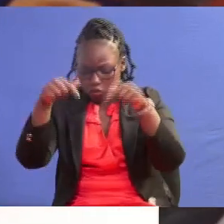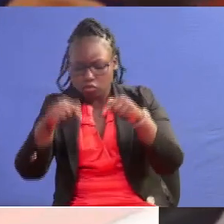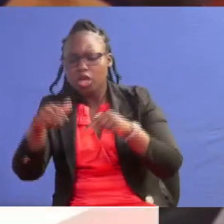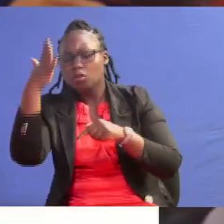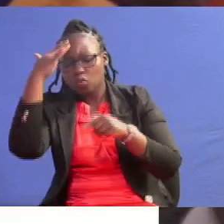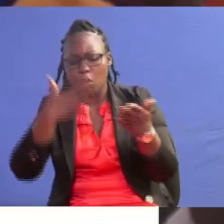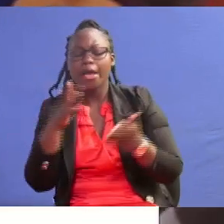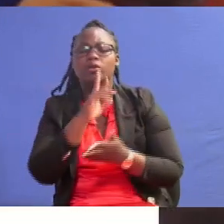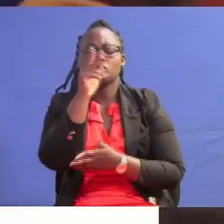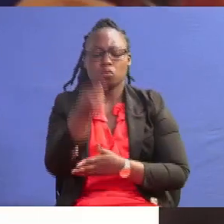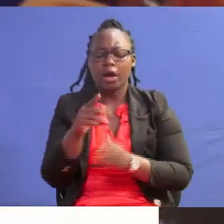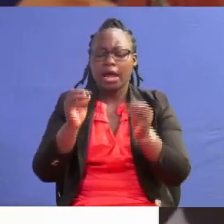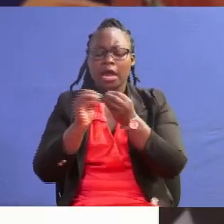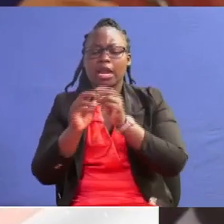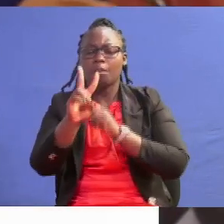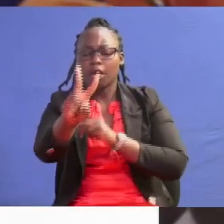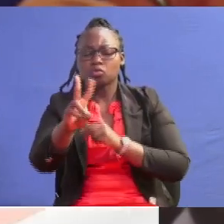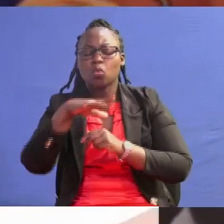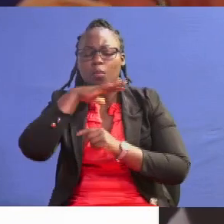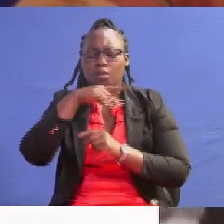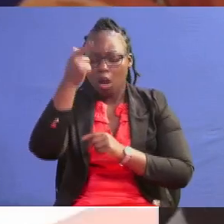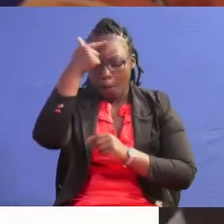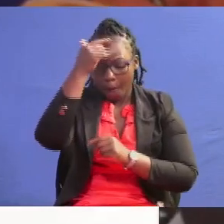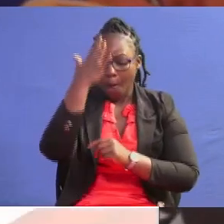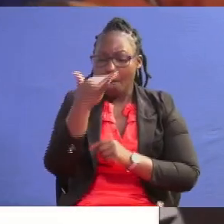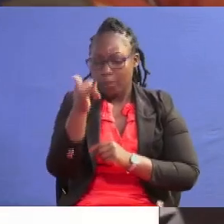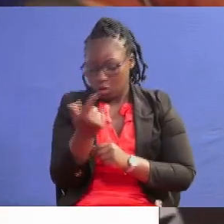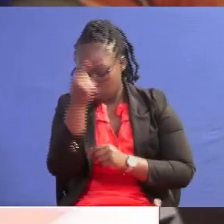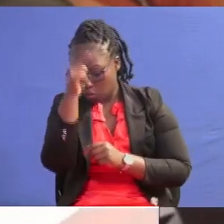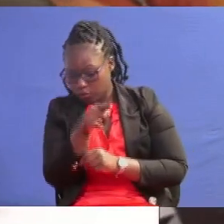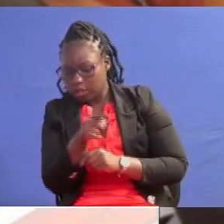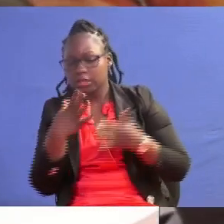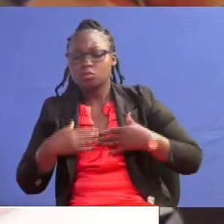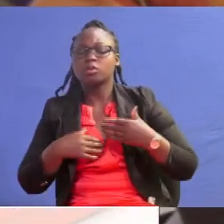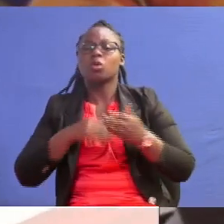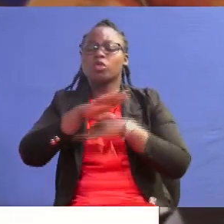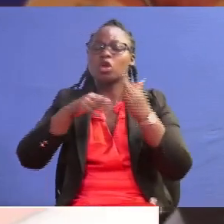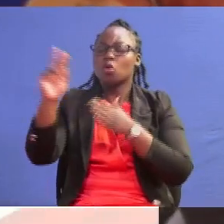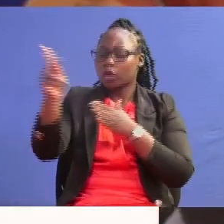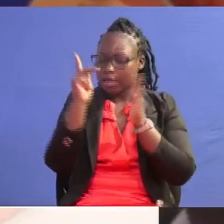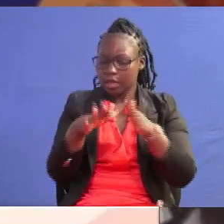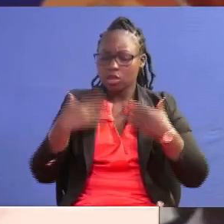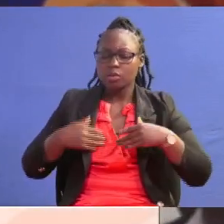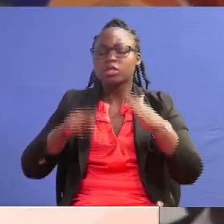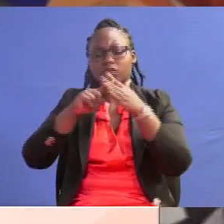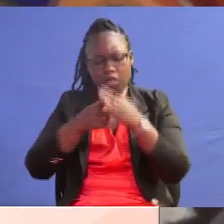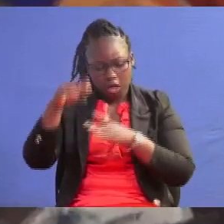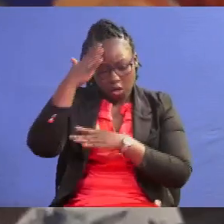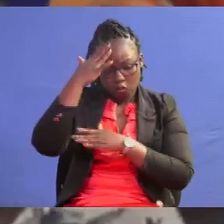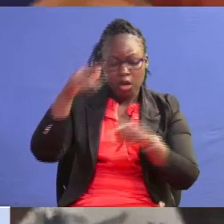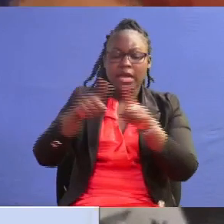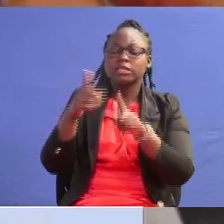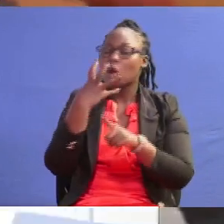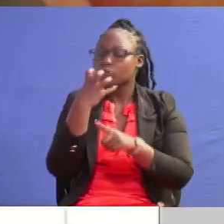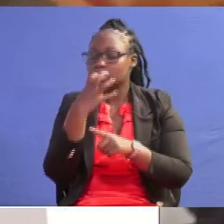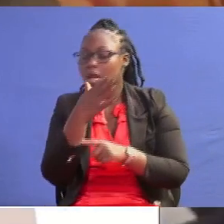huko. Namba 2 baba, kwa sababu ya unafiki ya watu, Kenya mzima watu wameanza kuwagundua. Hata Gachagua